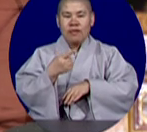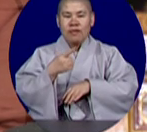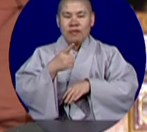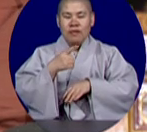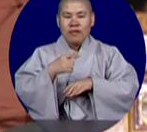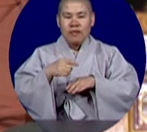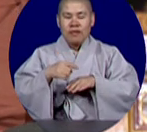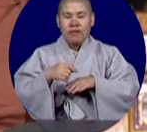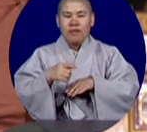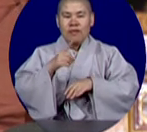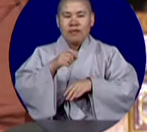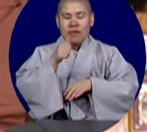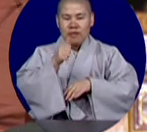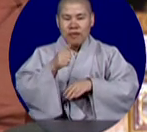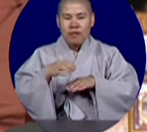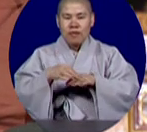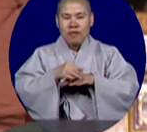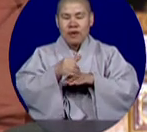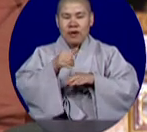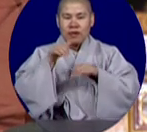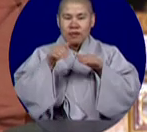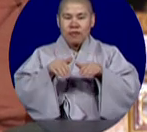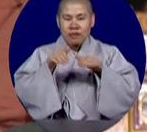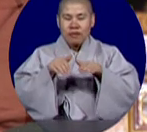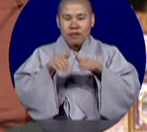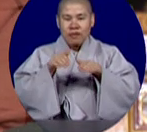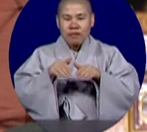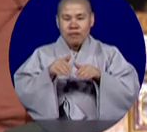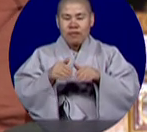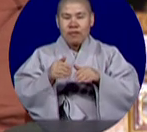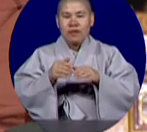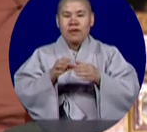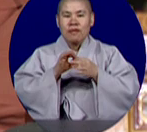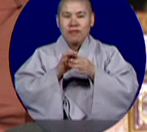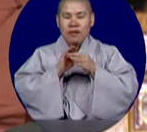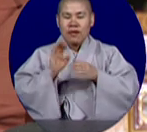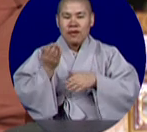추종자에 속하는데, 신심이라고 하는 것이